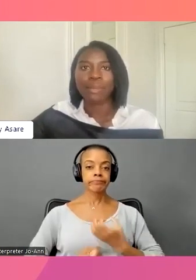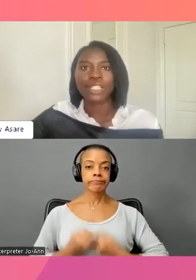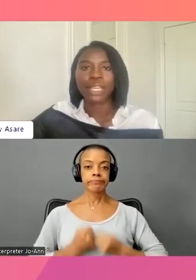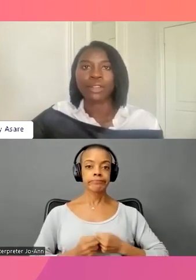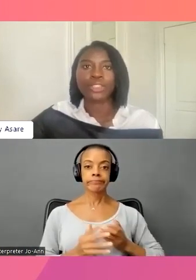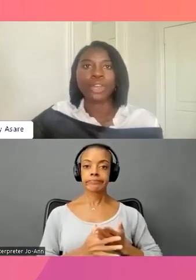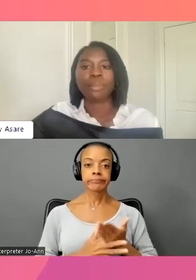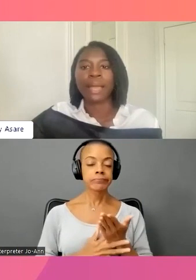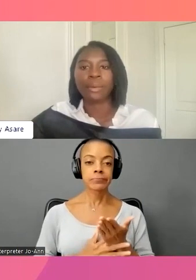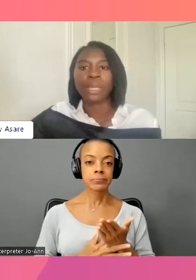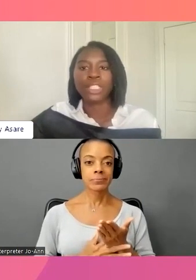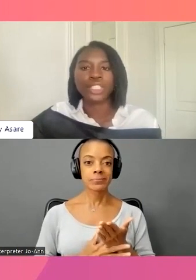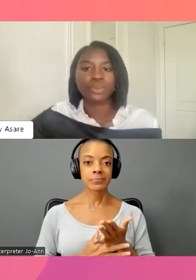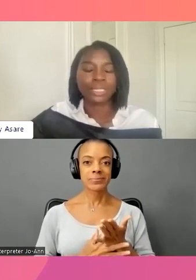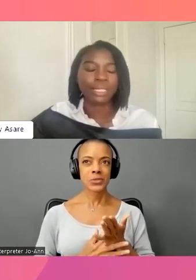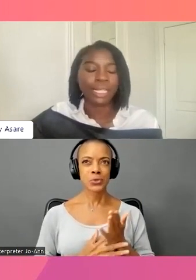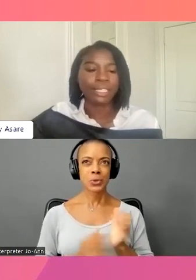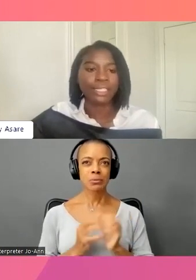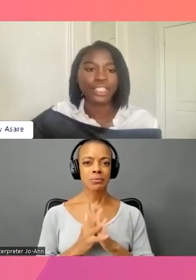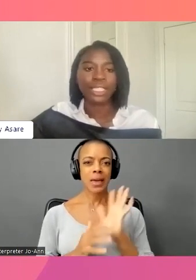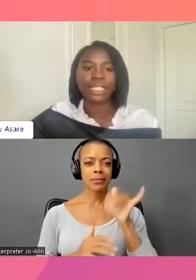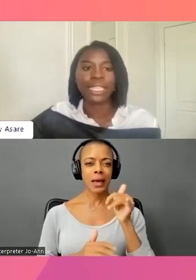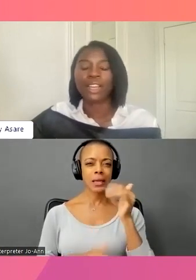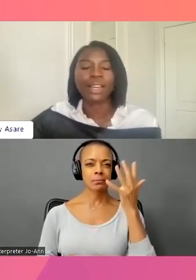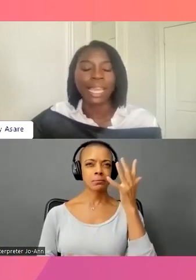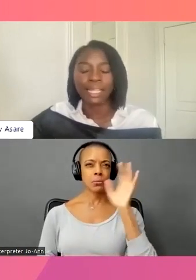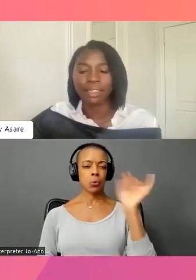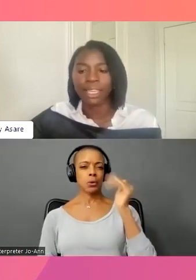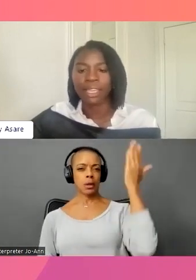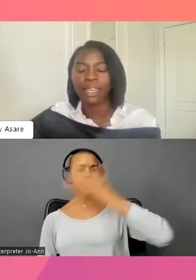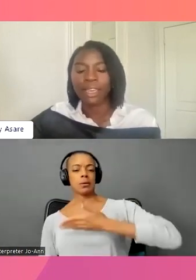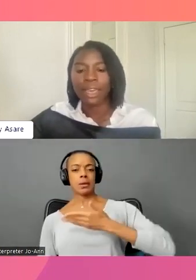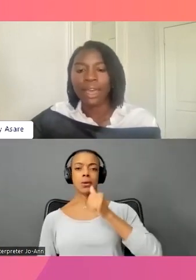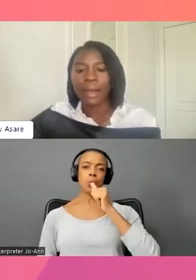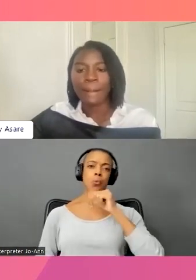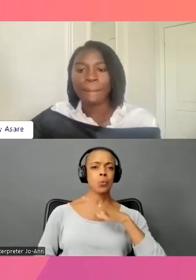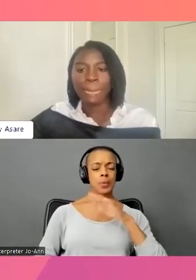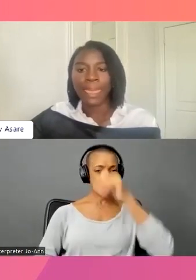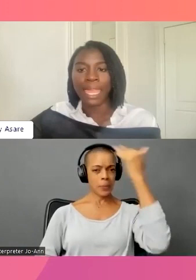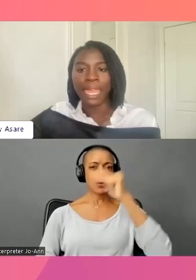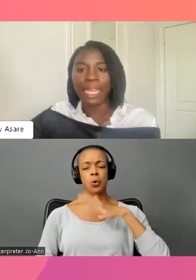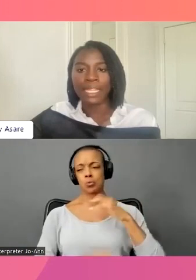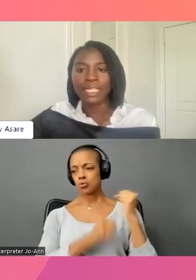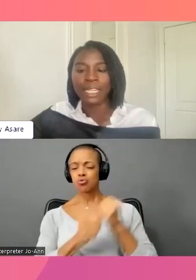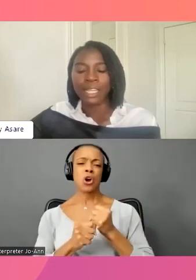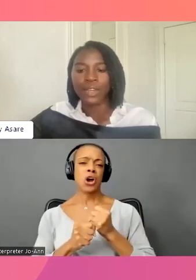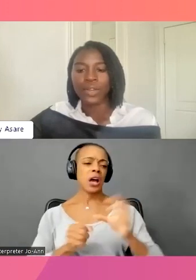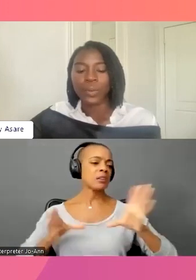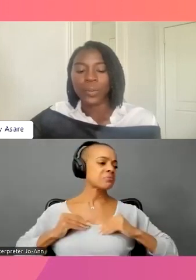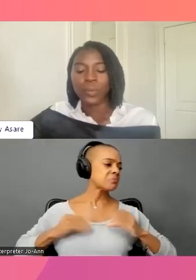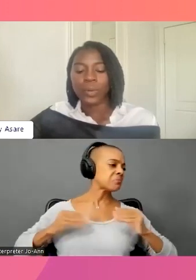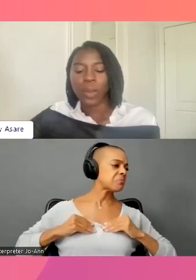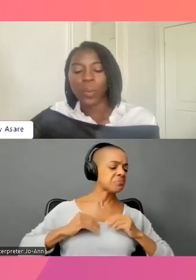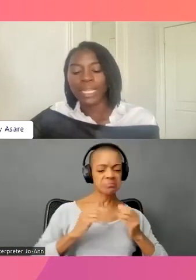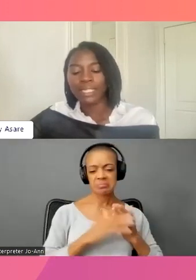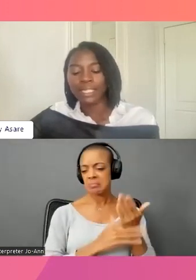l'ensevelit et on continue à aller de l'avant. En gros, Il y a ce récit qui dit qu'une femme noire est résiliente,